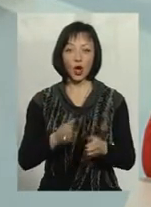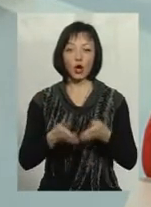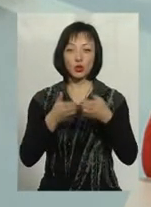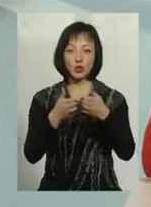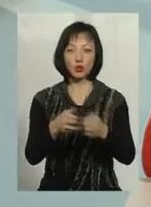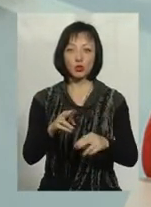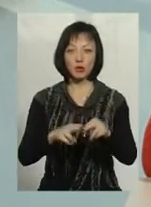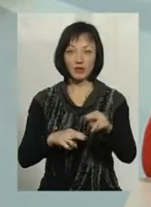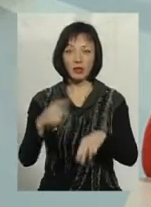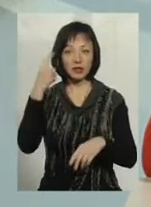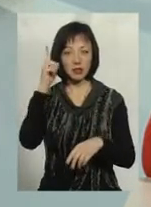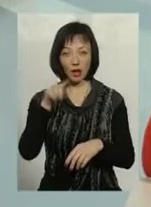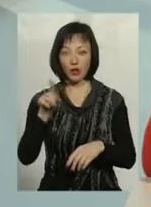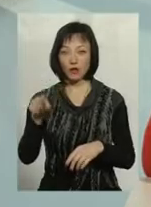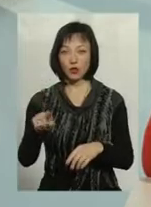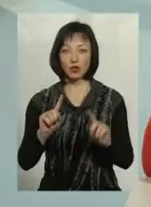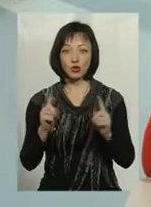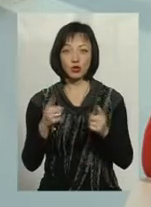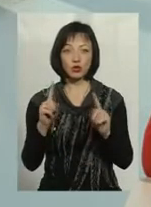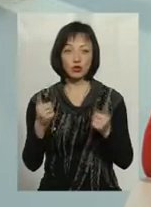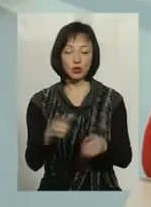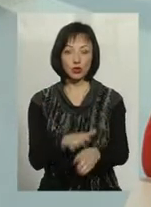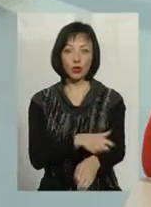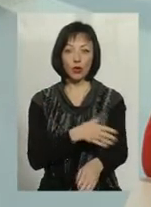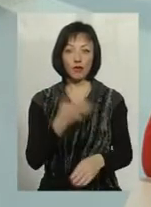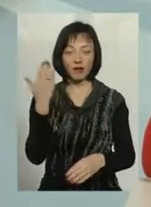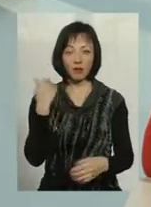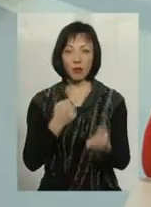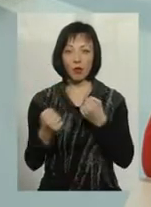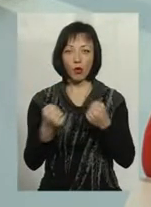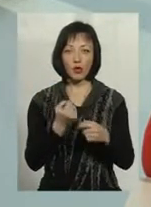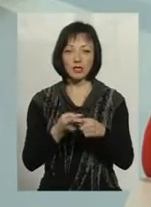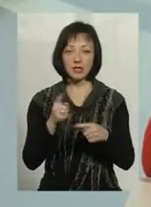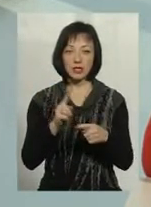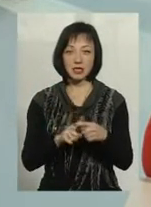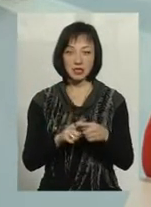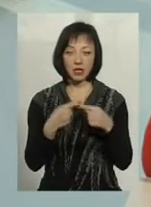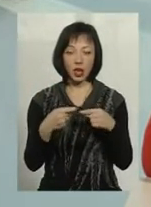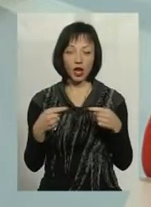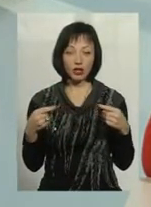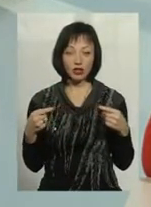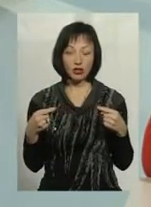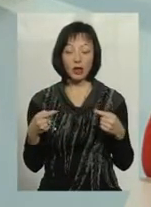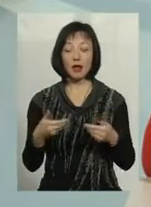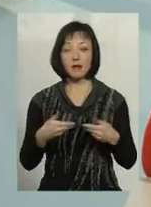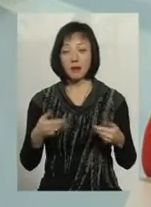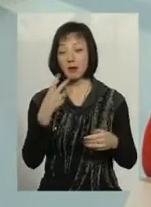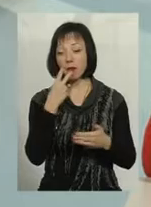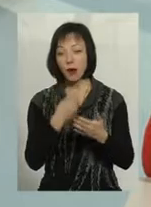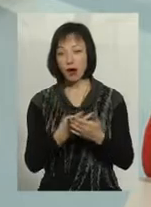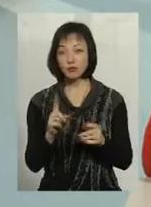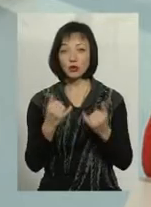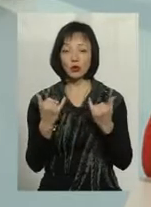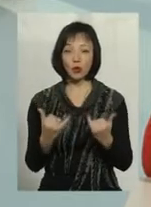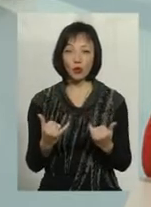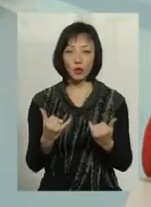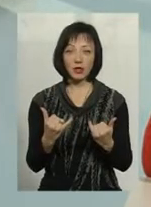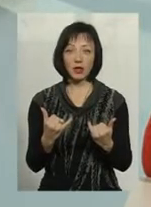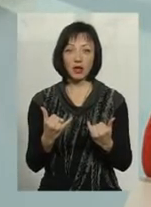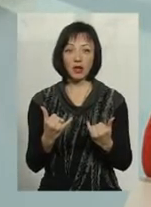і обладнання, те, за рахунок якого можна модернізувати наші ледь живіючі підприємства і ті,